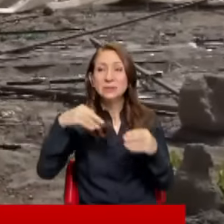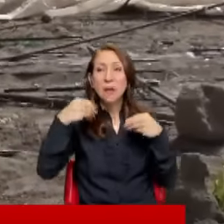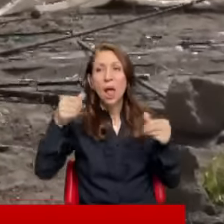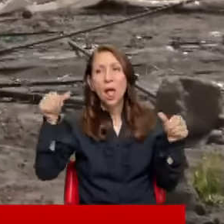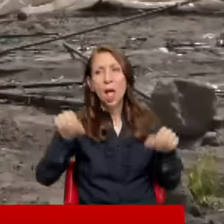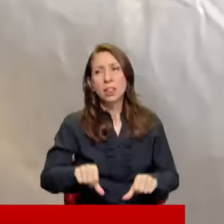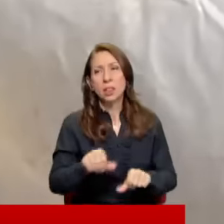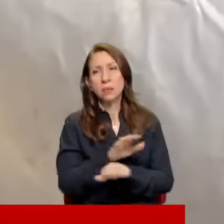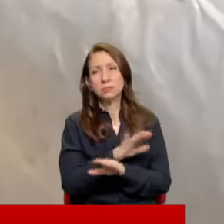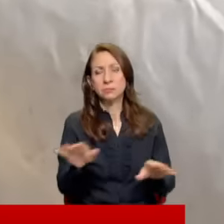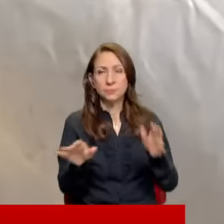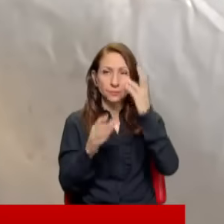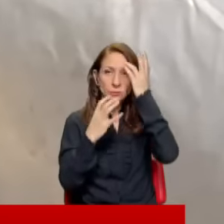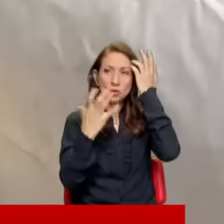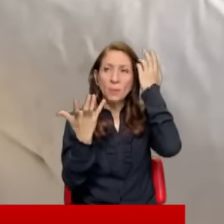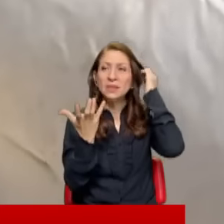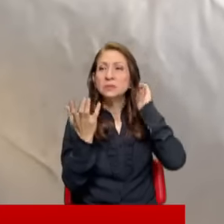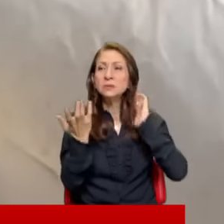giesler